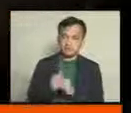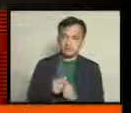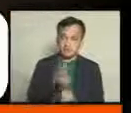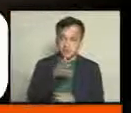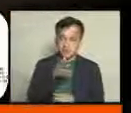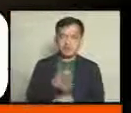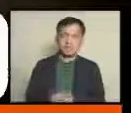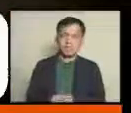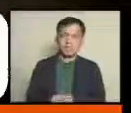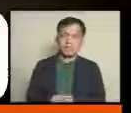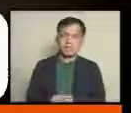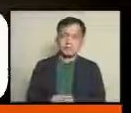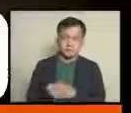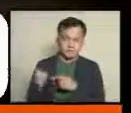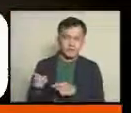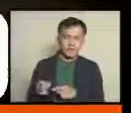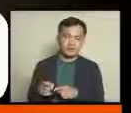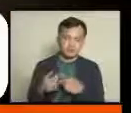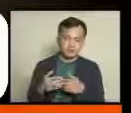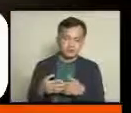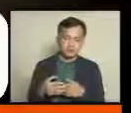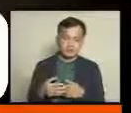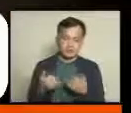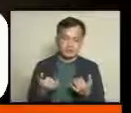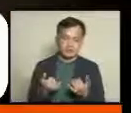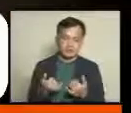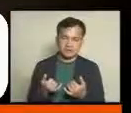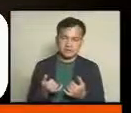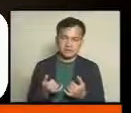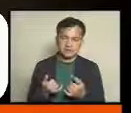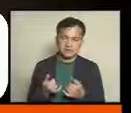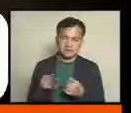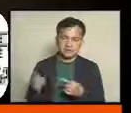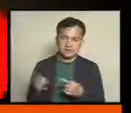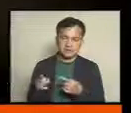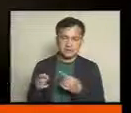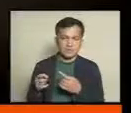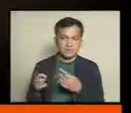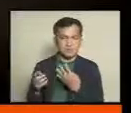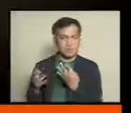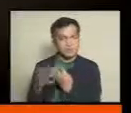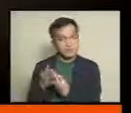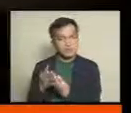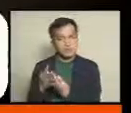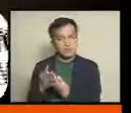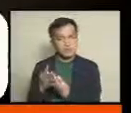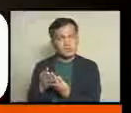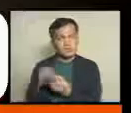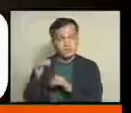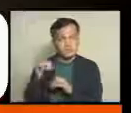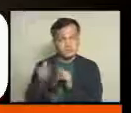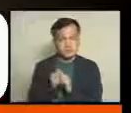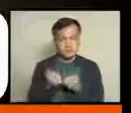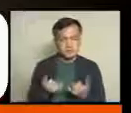mama ko. Ngayon lang po. Ngayon po sa kalungan po siya ngayon. Sana po makasama ko